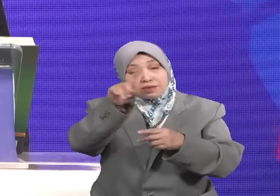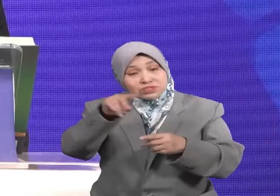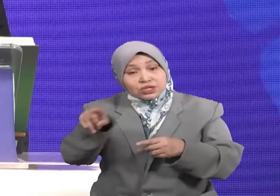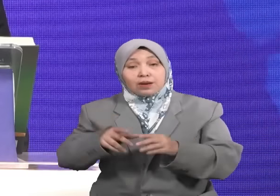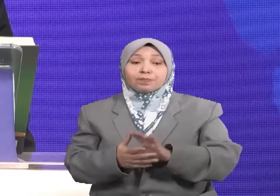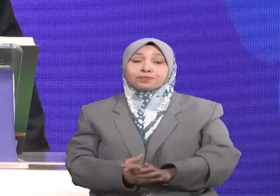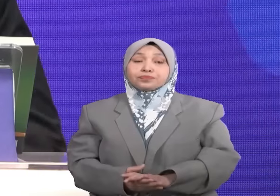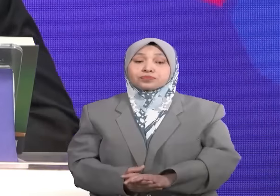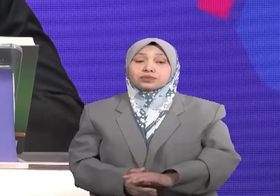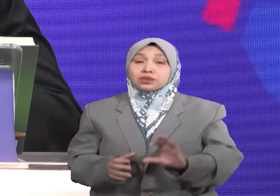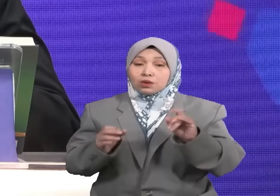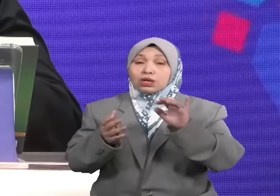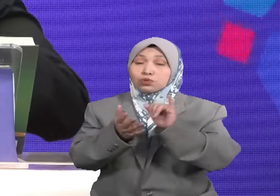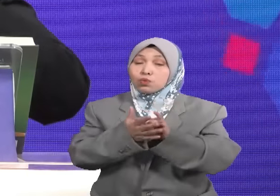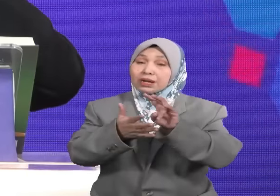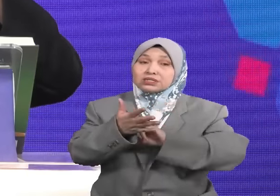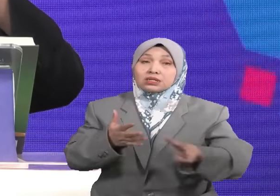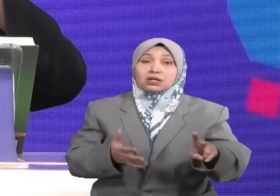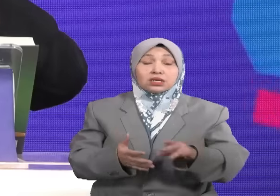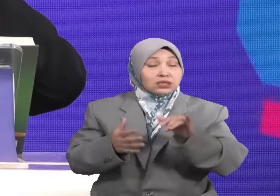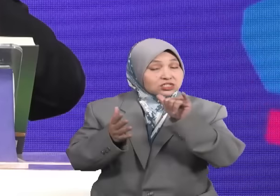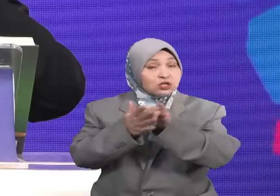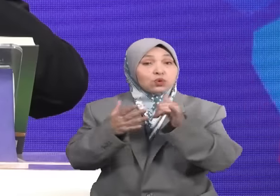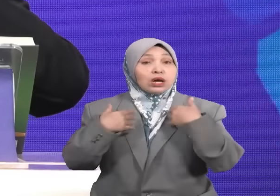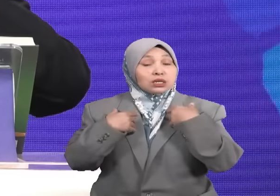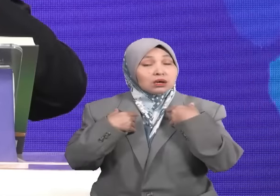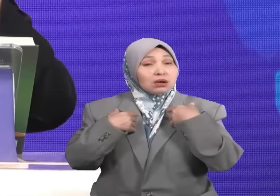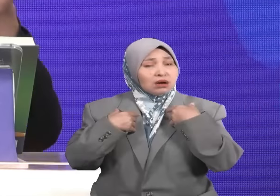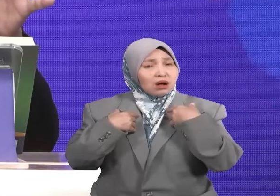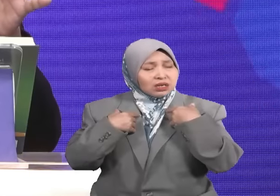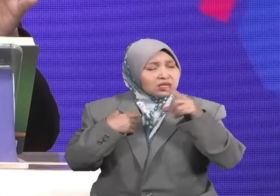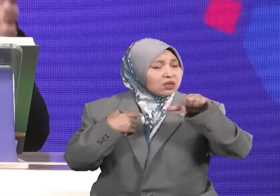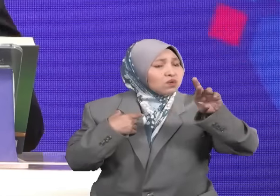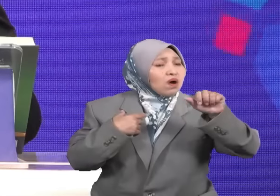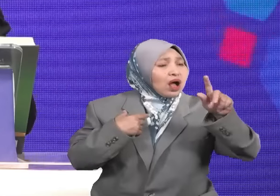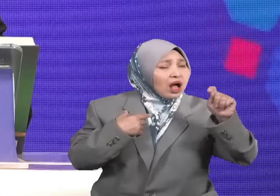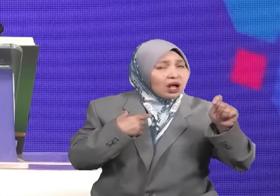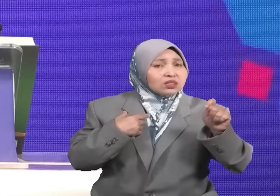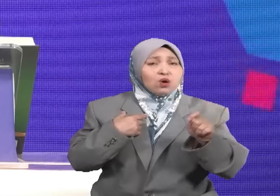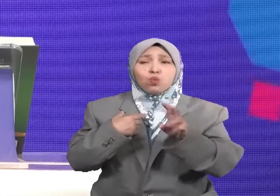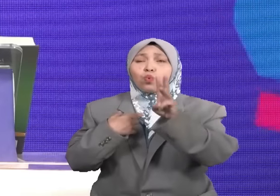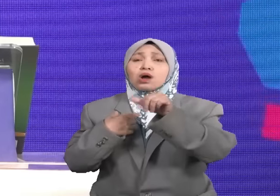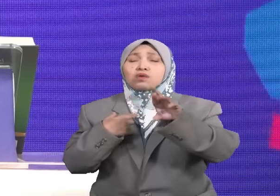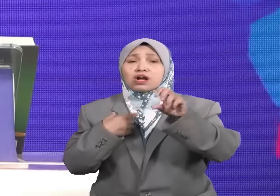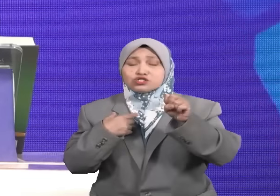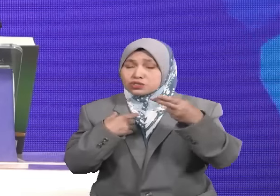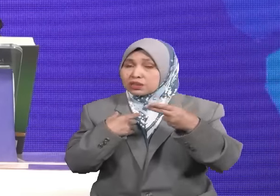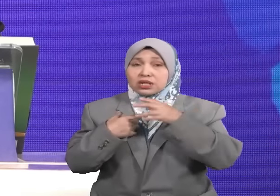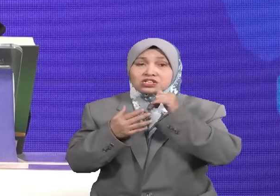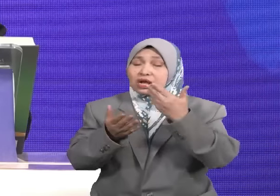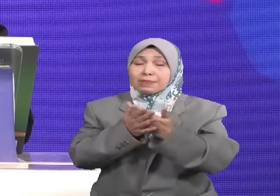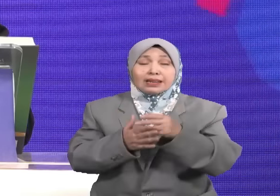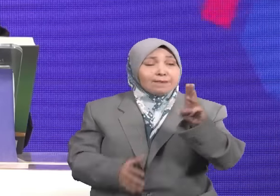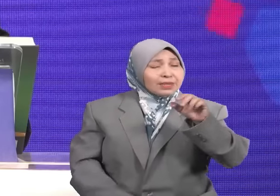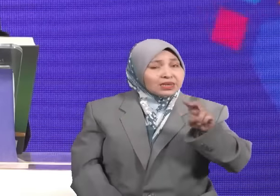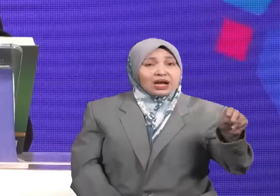hamzah. Itu bacaan kita. Di sana ada qiraat seperti qiraat warash. Qiraat warash ni kalau sampai min